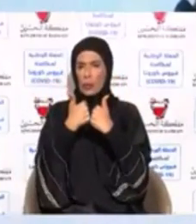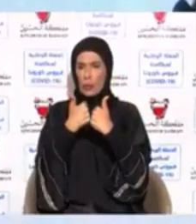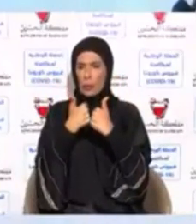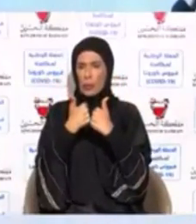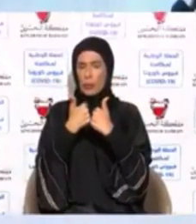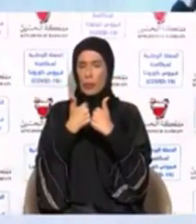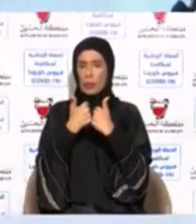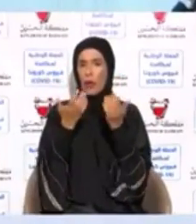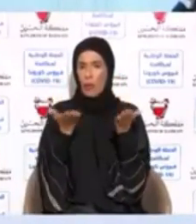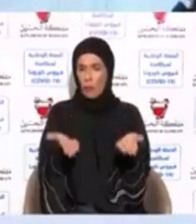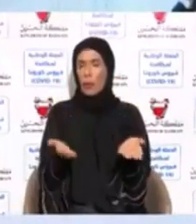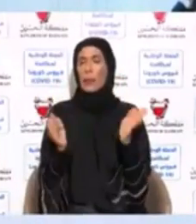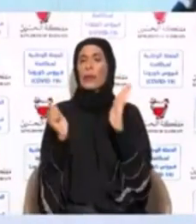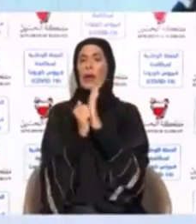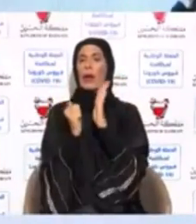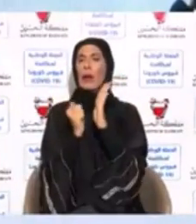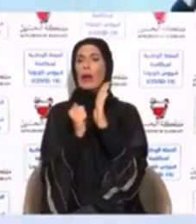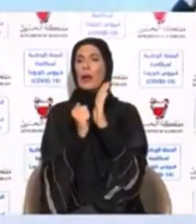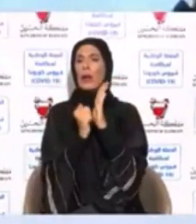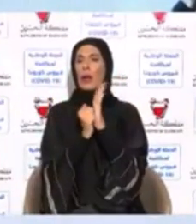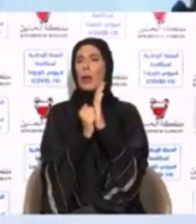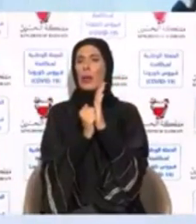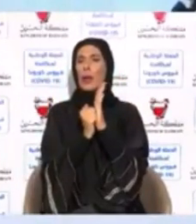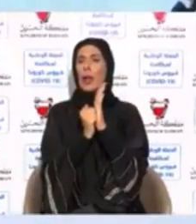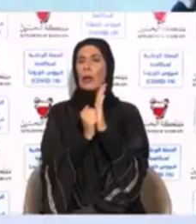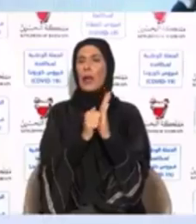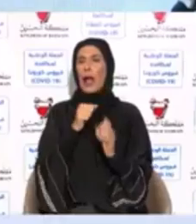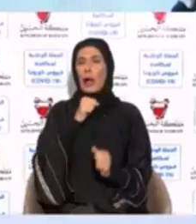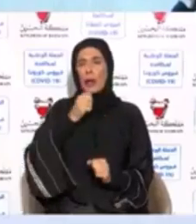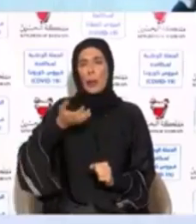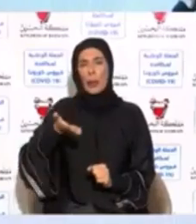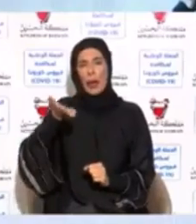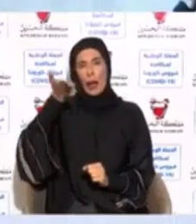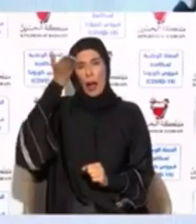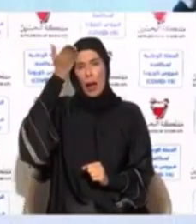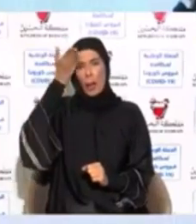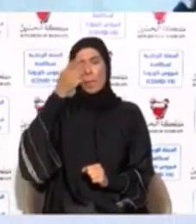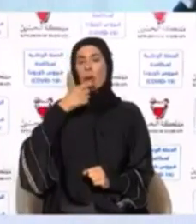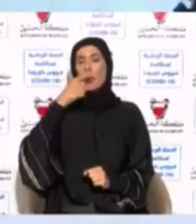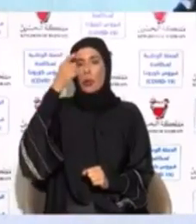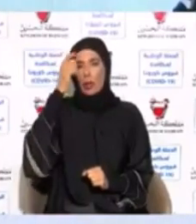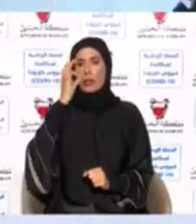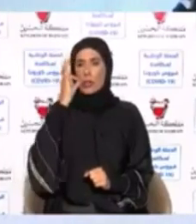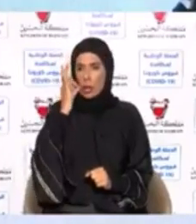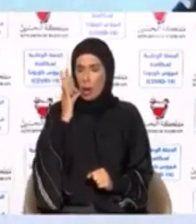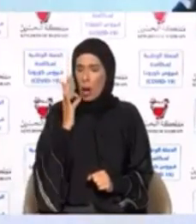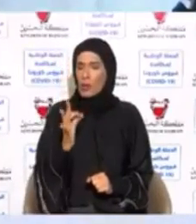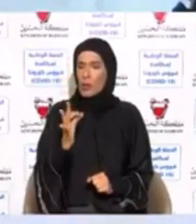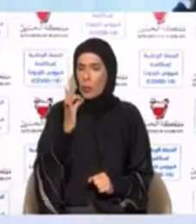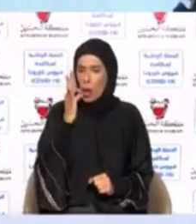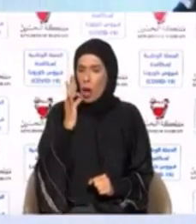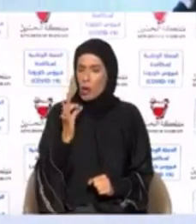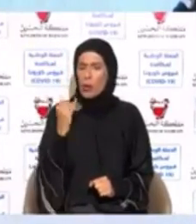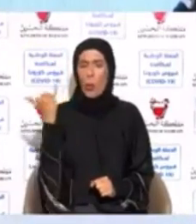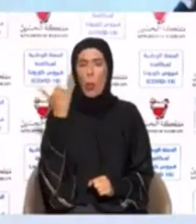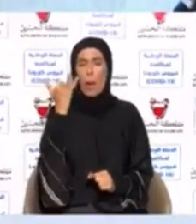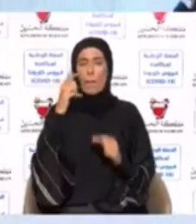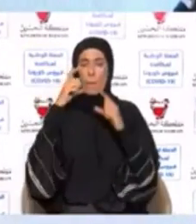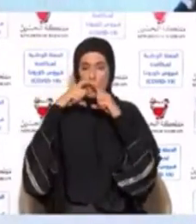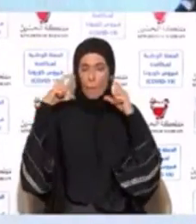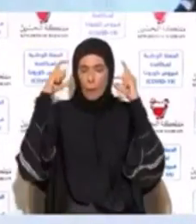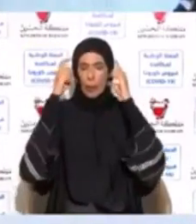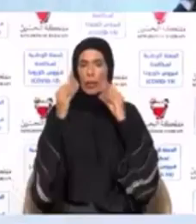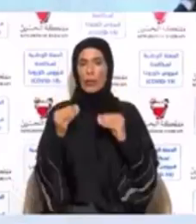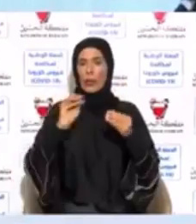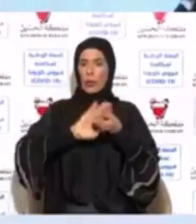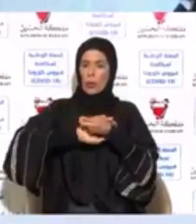عايش معنا حتى لو في البيت وهو عنده كبير في السن لا سمح الله، عنده امراض كامنه، يجب ان ناخذ الاحتياطات اللازمه. بالإضافة